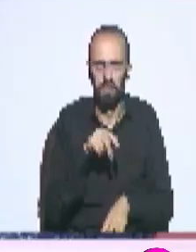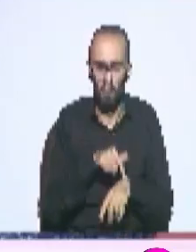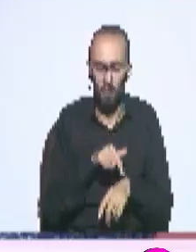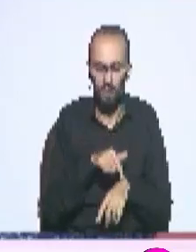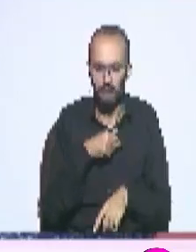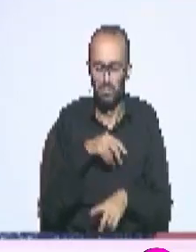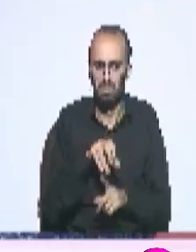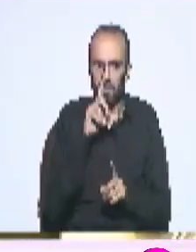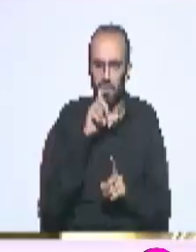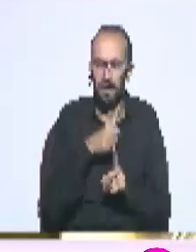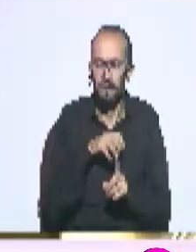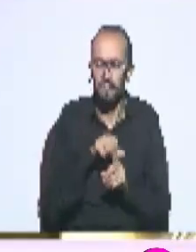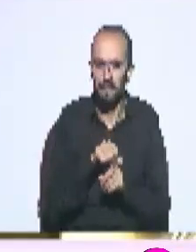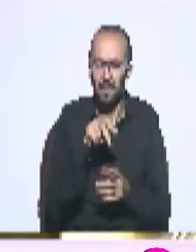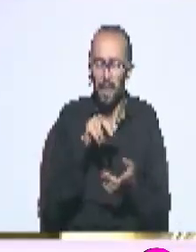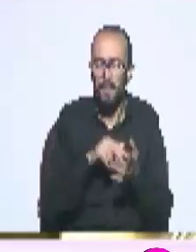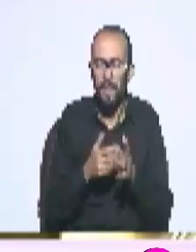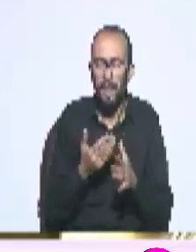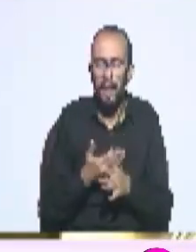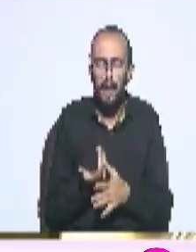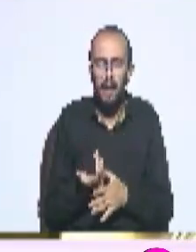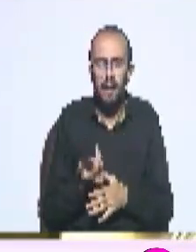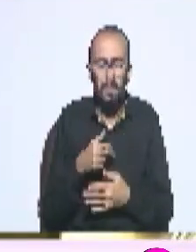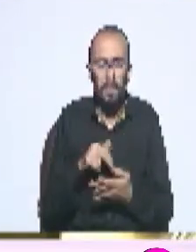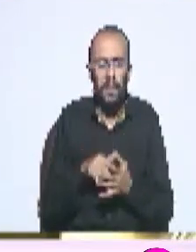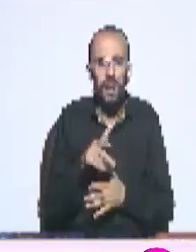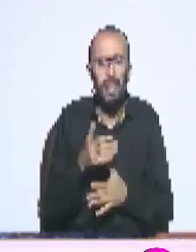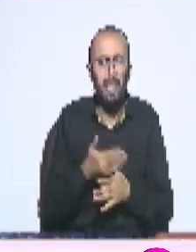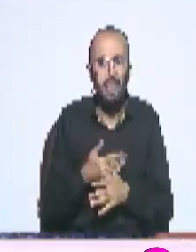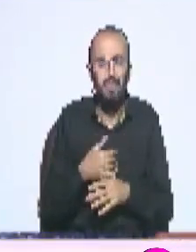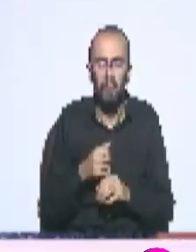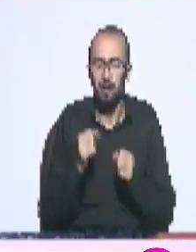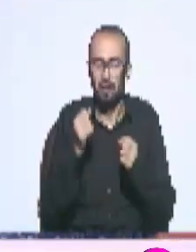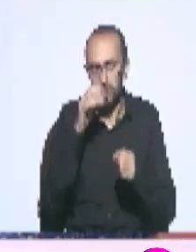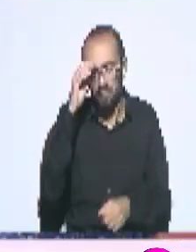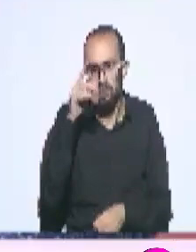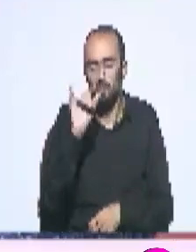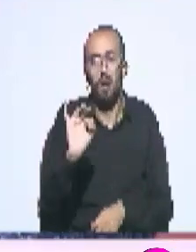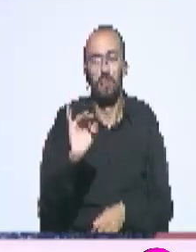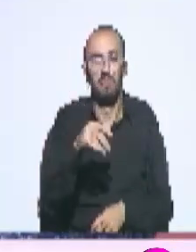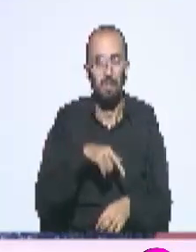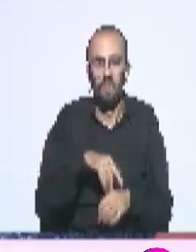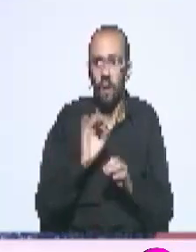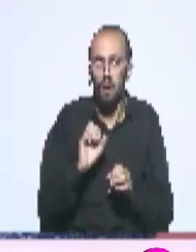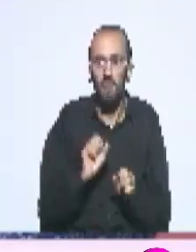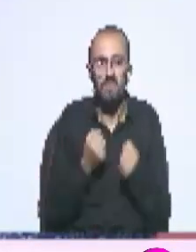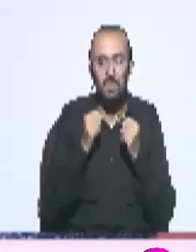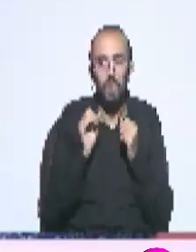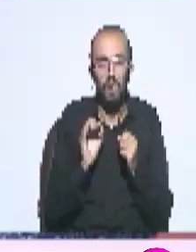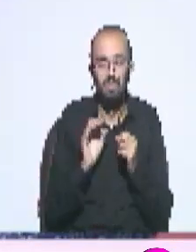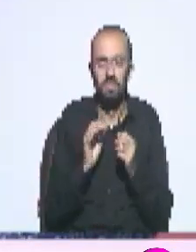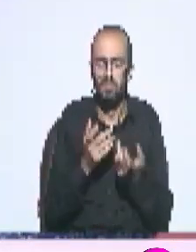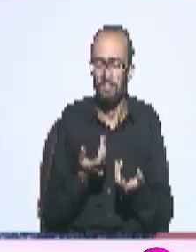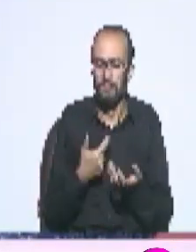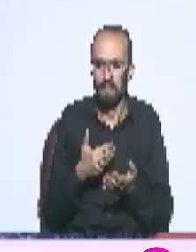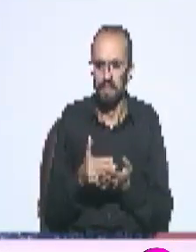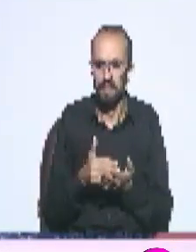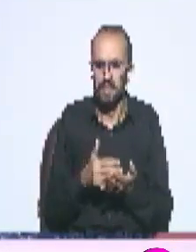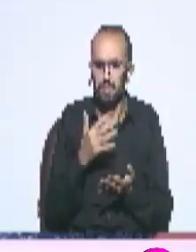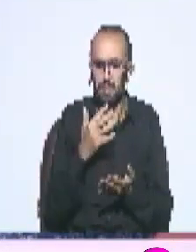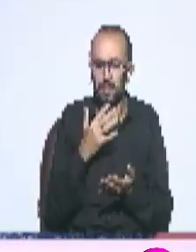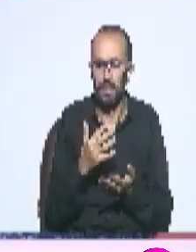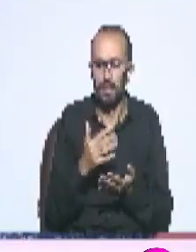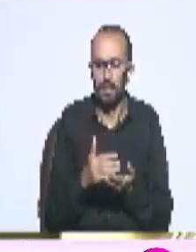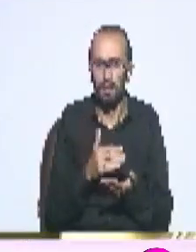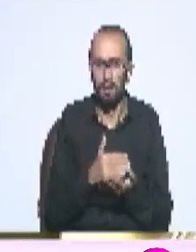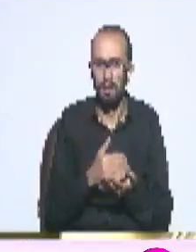مره بيحصل الموقف اه بالشكل ده بتعصب طب تعالى نرجع بقى كده خمس دقاق قبل ما تتعصب